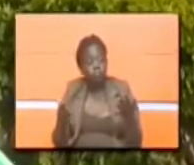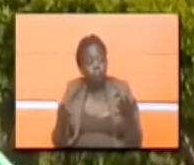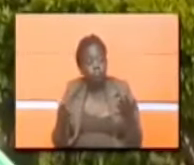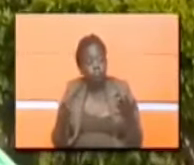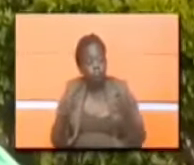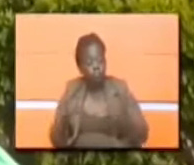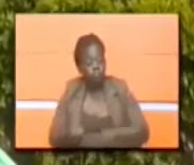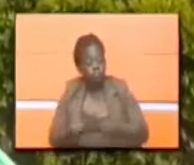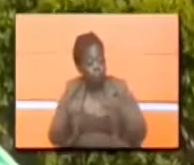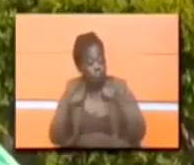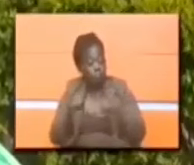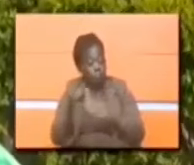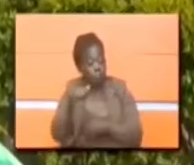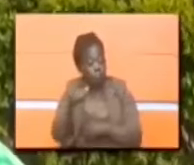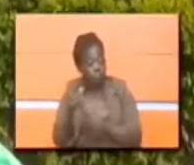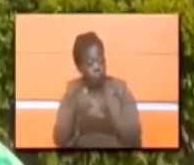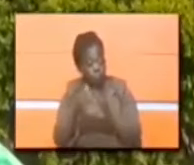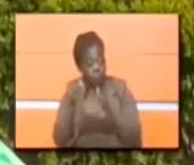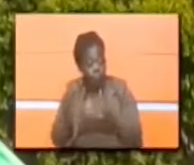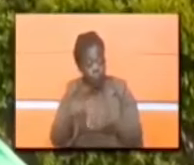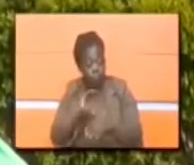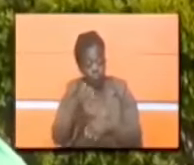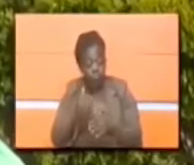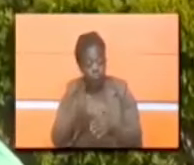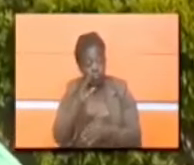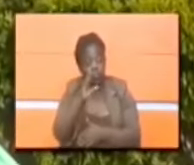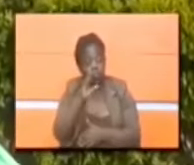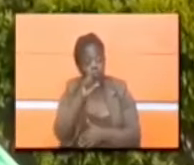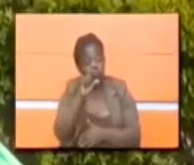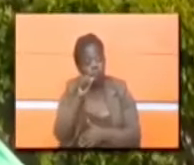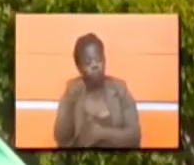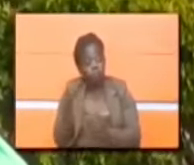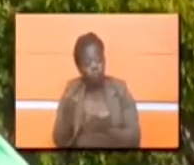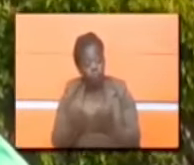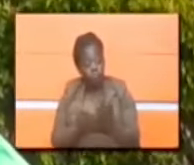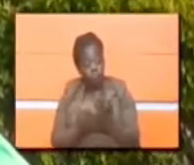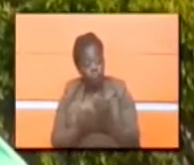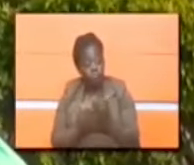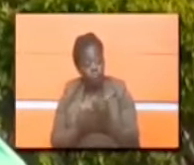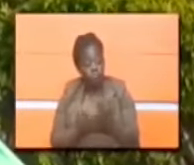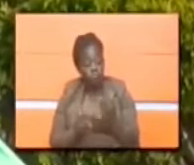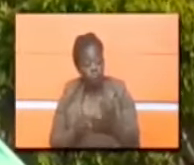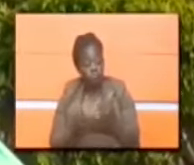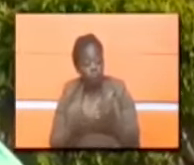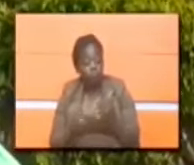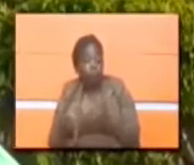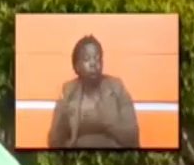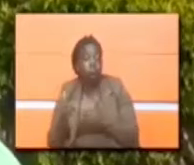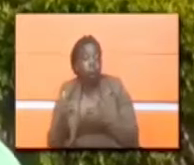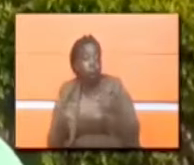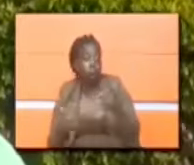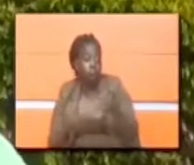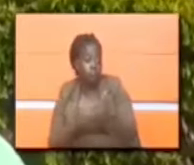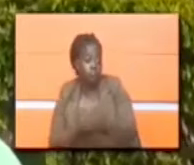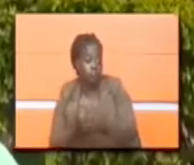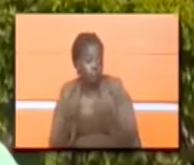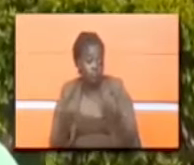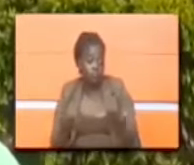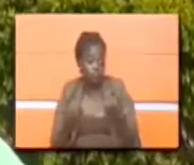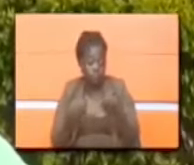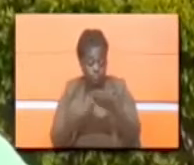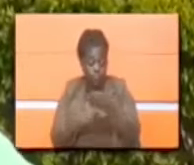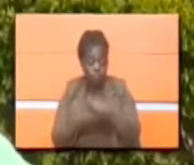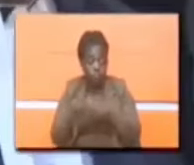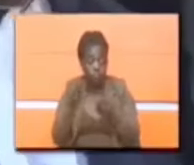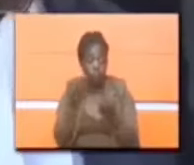abakulu bennyini abakulira empya zaffe baatuyitamu era baatunda na ye nga